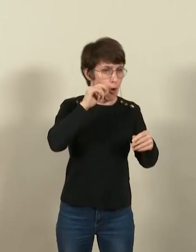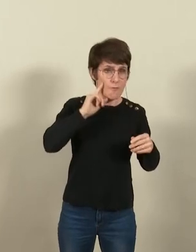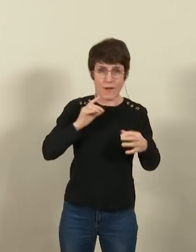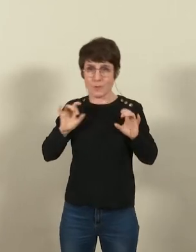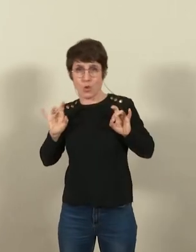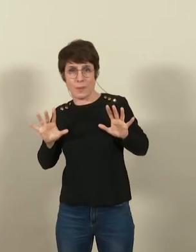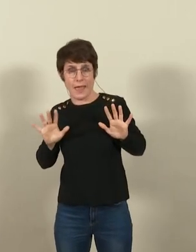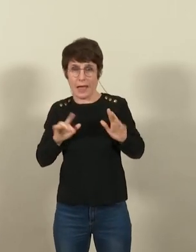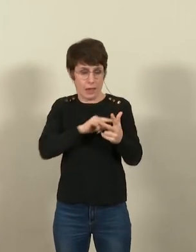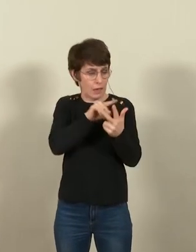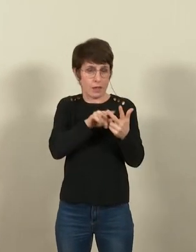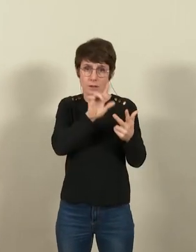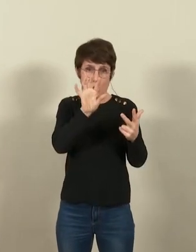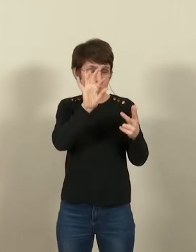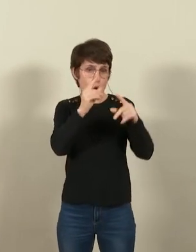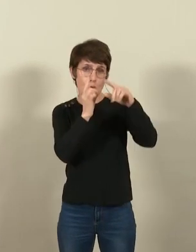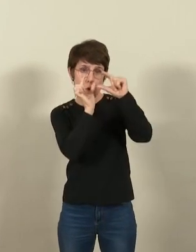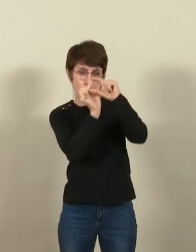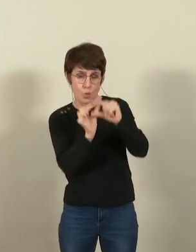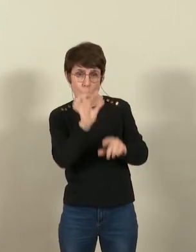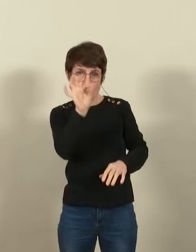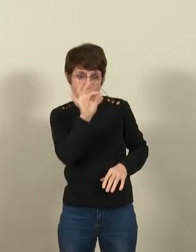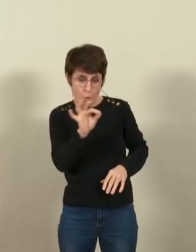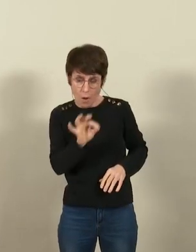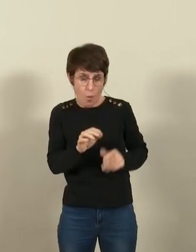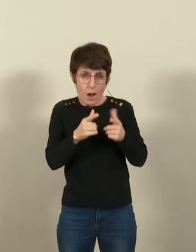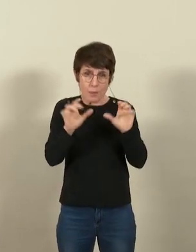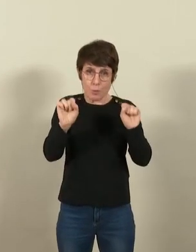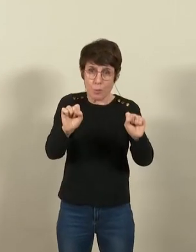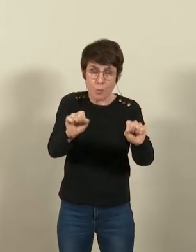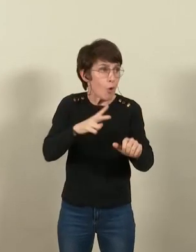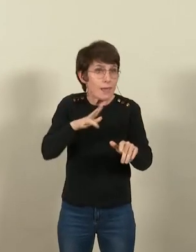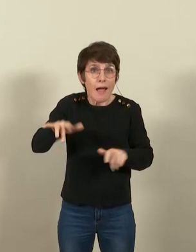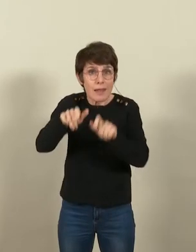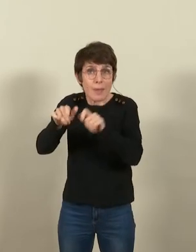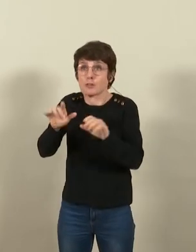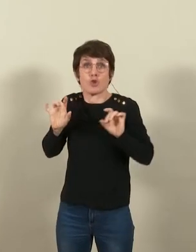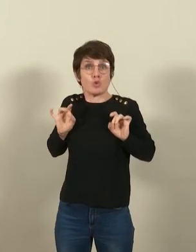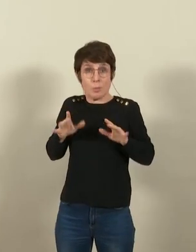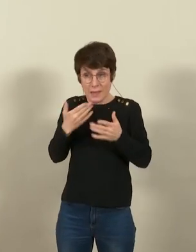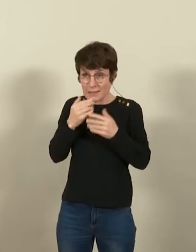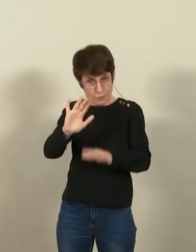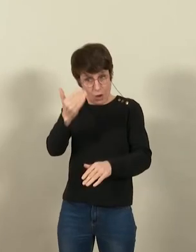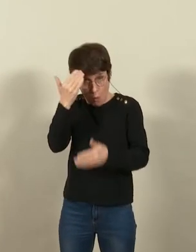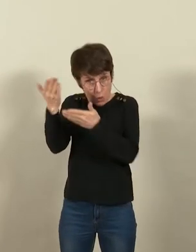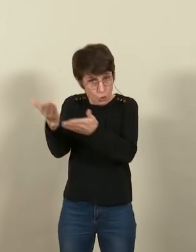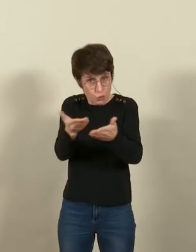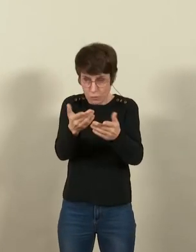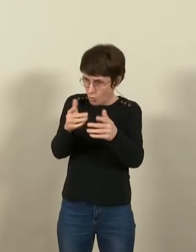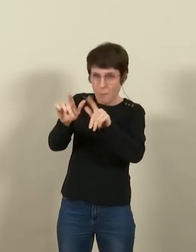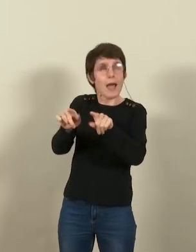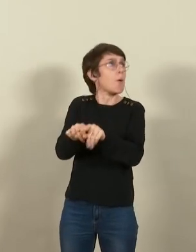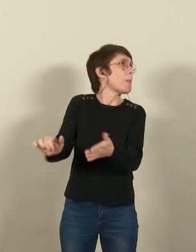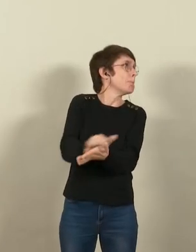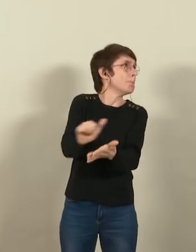case non binaire tout simplement ce sont des personnes qui existent et en fait on vient le reconnaître aujourd'hui et leur dire que oui oui on vous vous existez